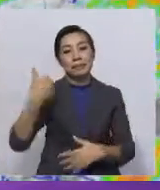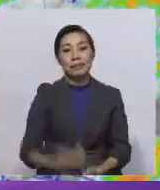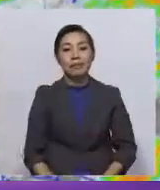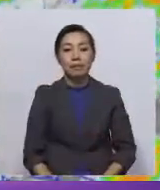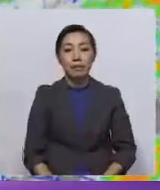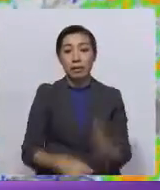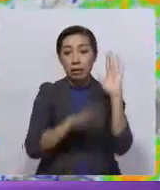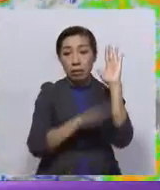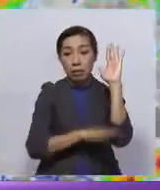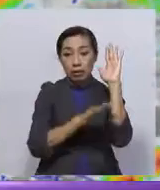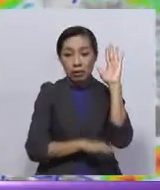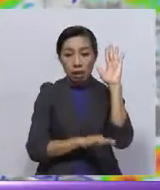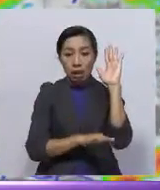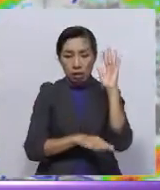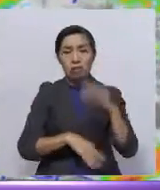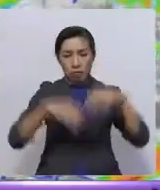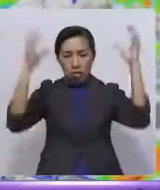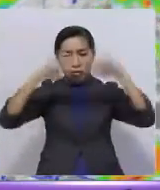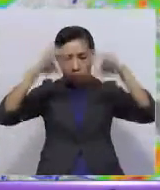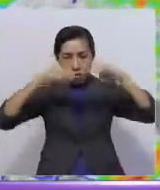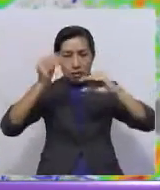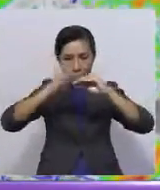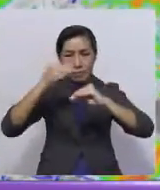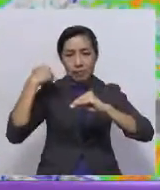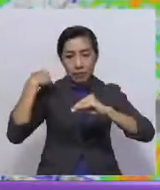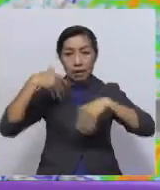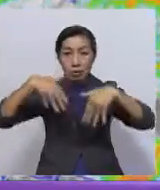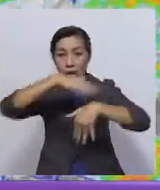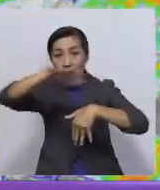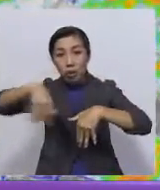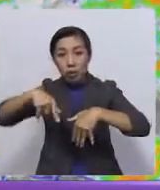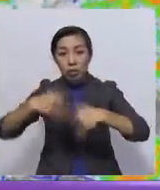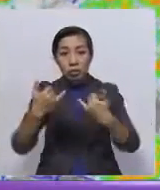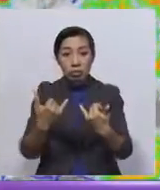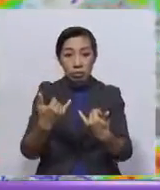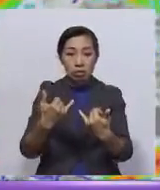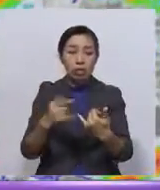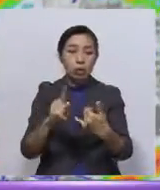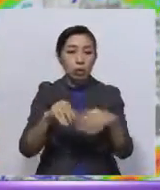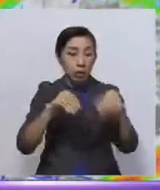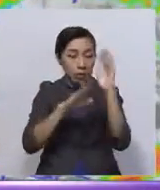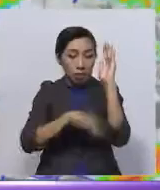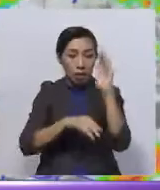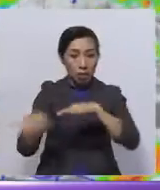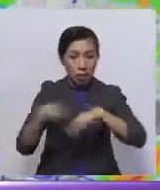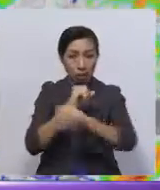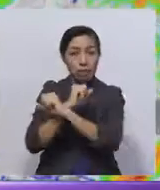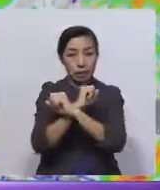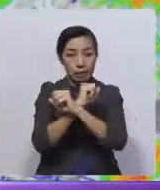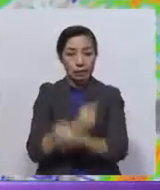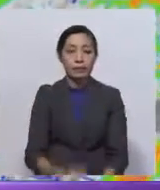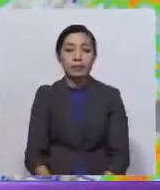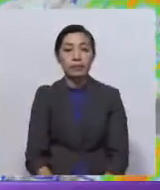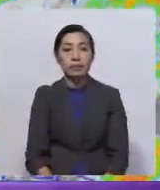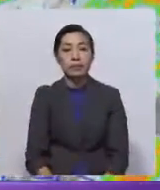นะคะส่วนภาคใต้ค่ะ จะมีฝนเพิ่มขึ้นขอให้คผชมนะ พี่นประชาชนที่อยู่ในแทบนั้นเตรยมรบมือเอาไ้ด้วย